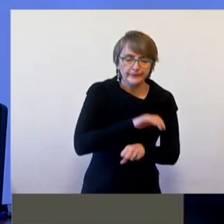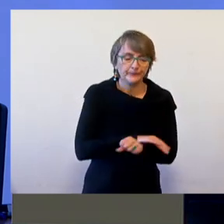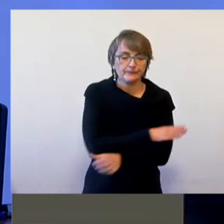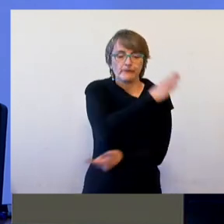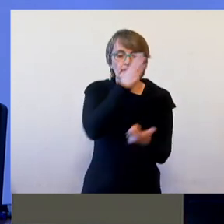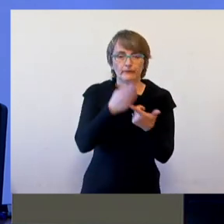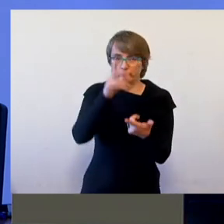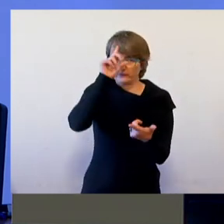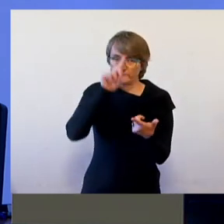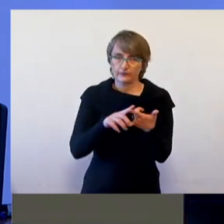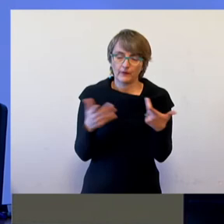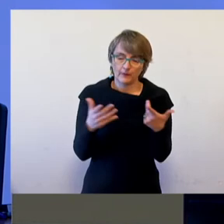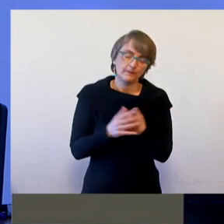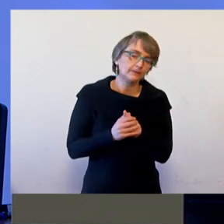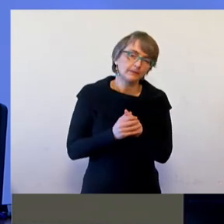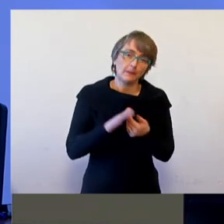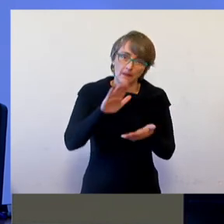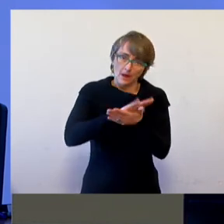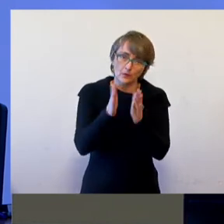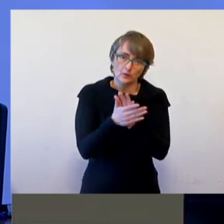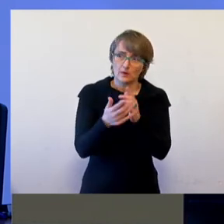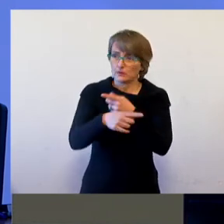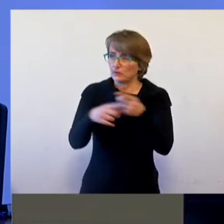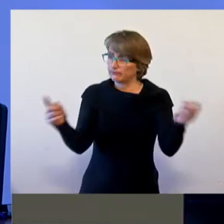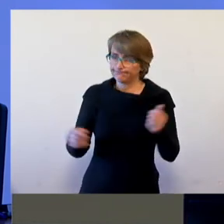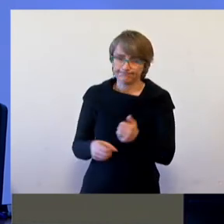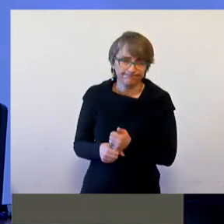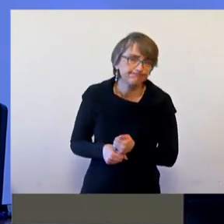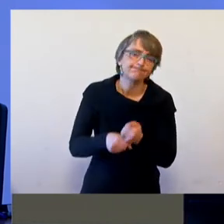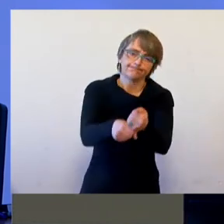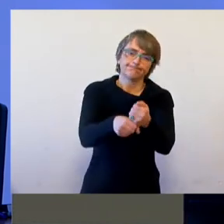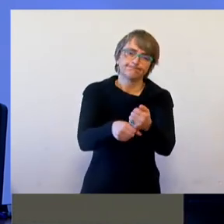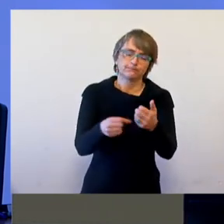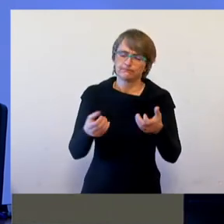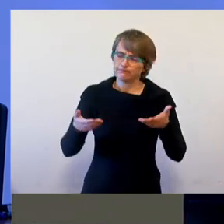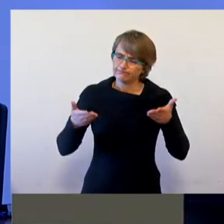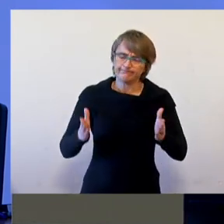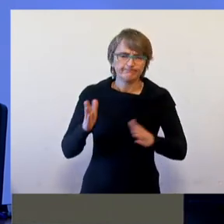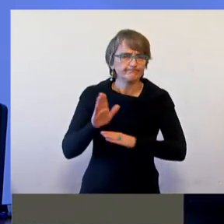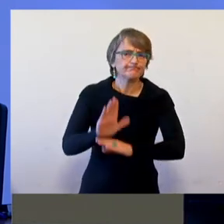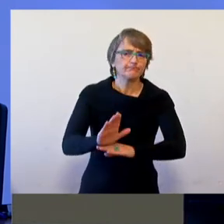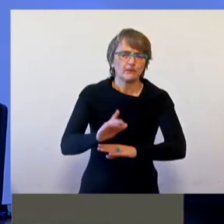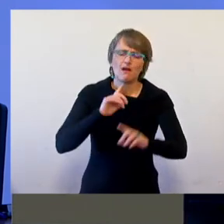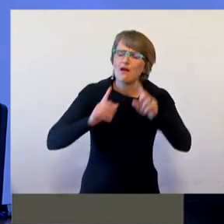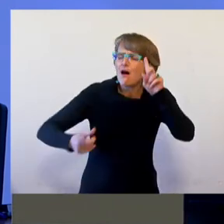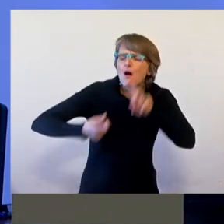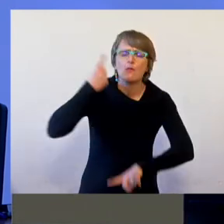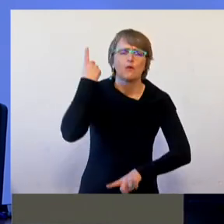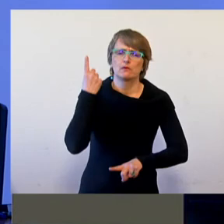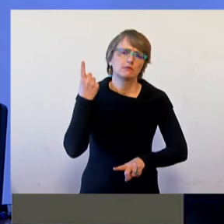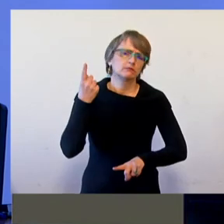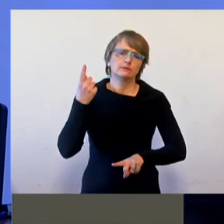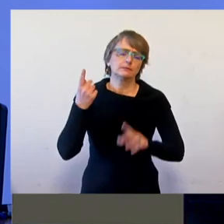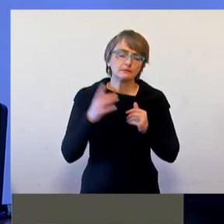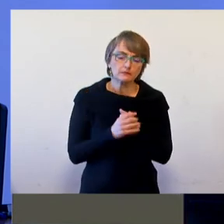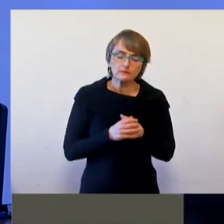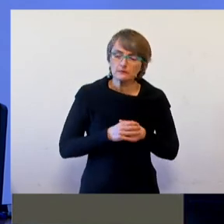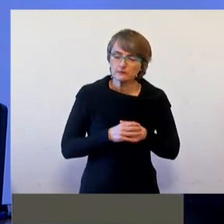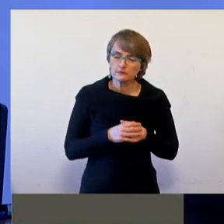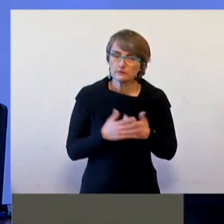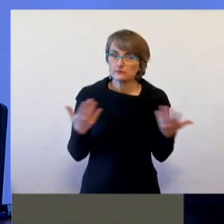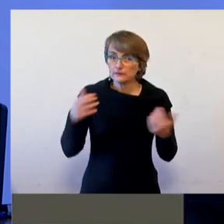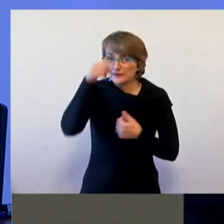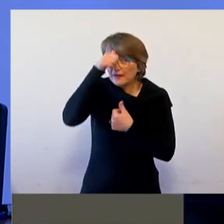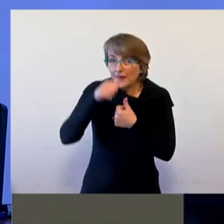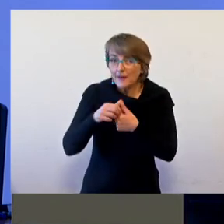soutien réaffirmé aux associations. Et là, c'est quelque chose de notre point de vue d'extrêmement important. Je rappelle que lors du